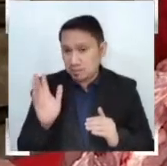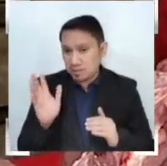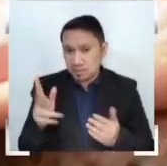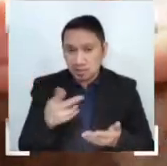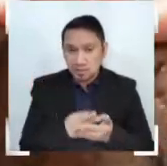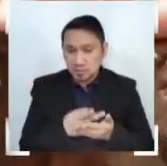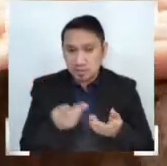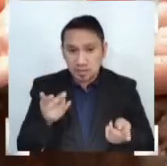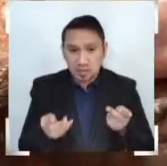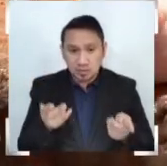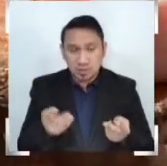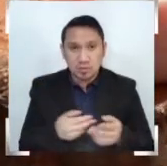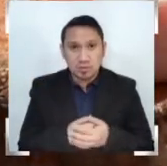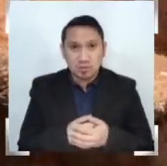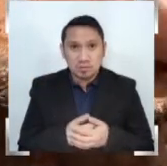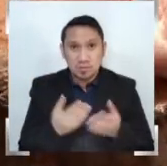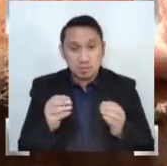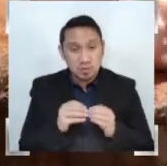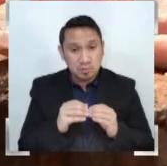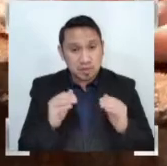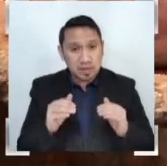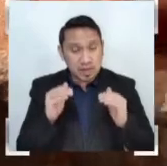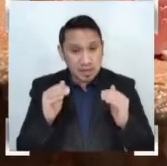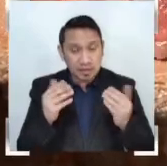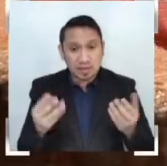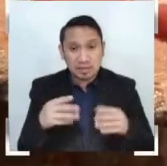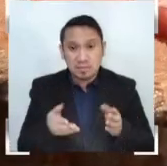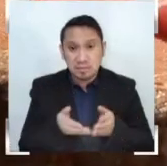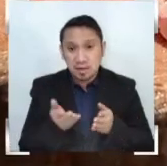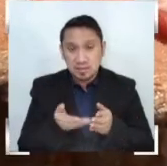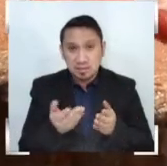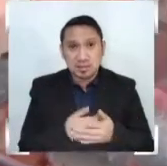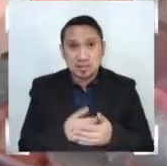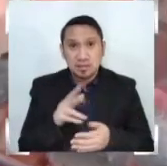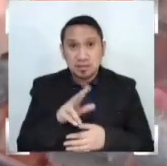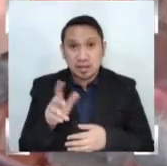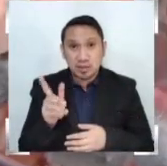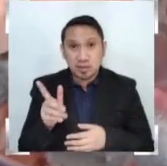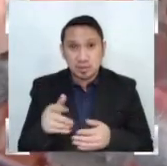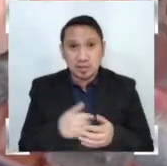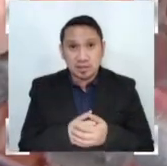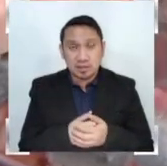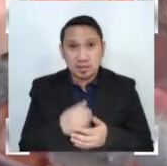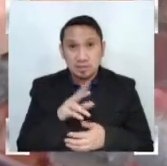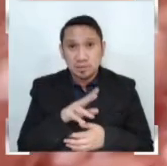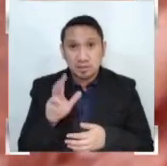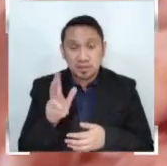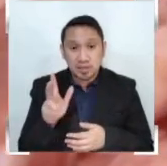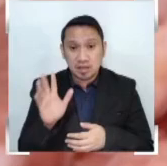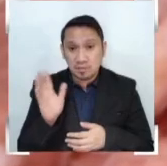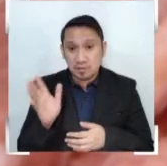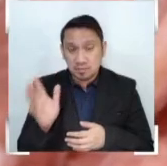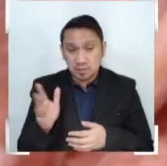kilo. Bahagyang mataas sa Pasig City Mega Market ang kasim na 320, habang 350 pesos per kilo